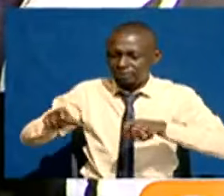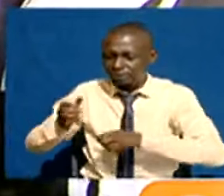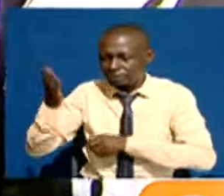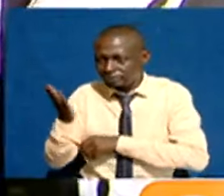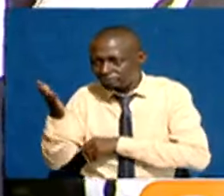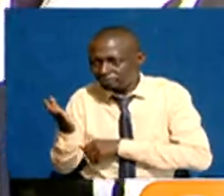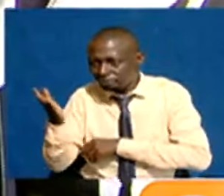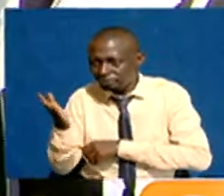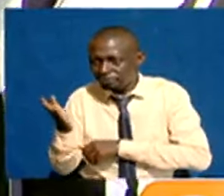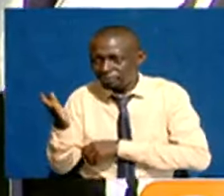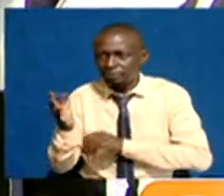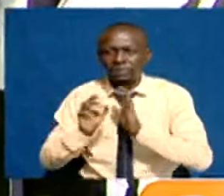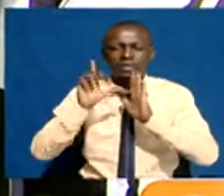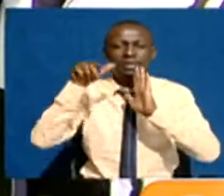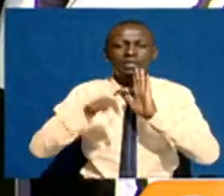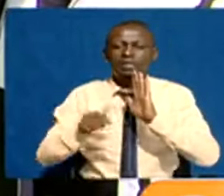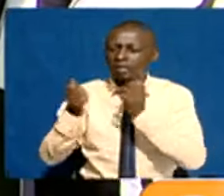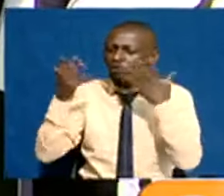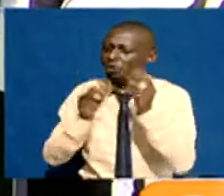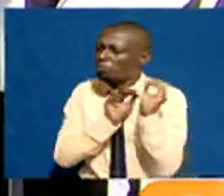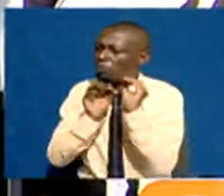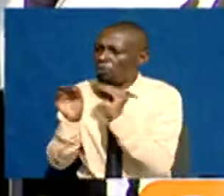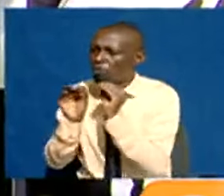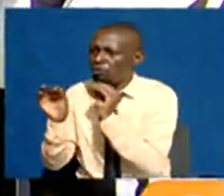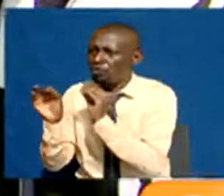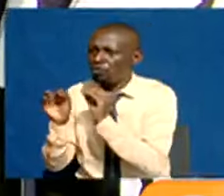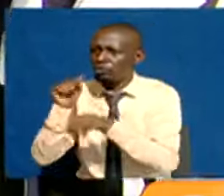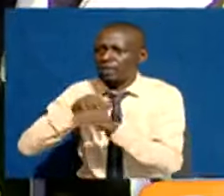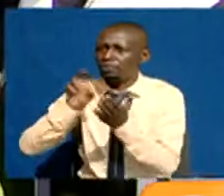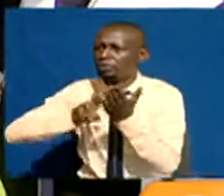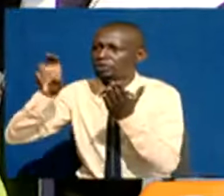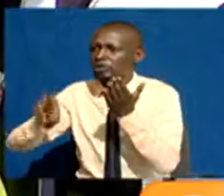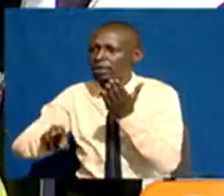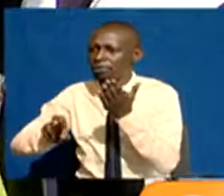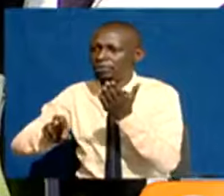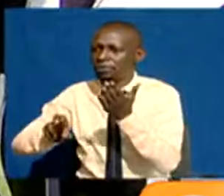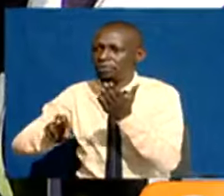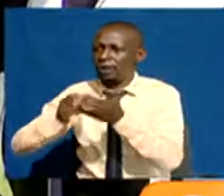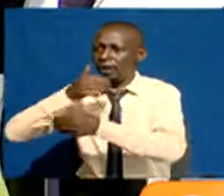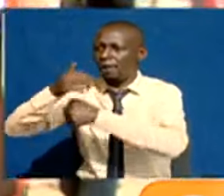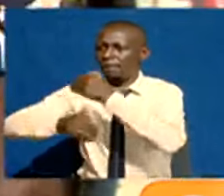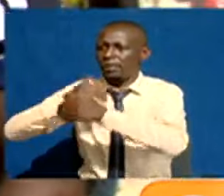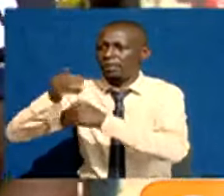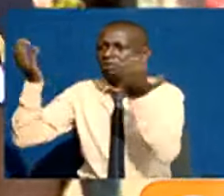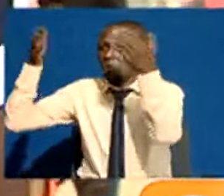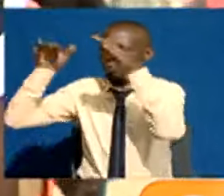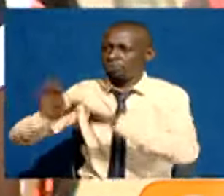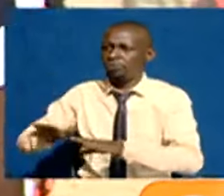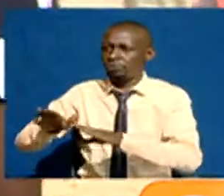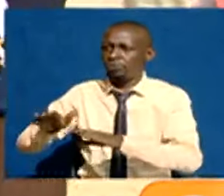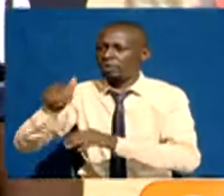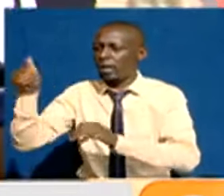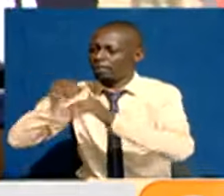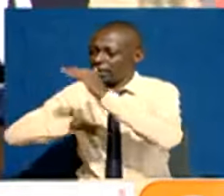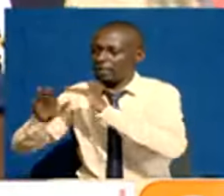rakati wanaendelea kukata ndio tukaambiwa sungeni sungeni ile ile zamini nenda kuruka. Ndio nyumba ikaporomoka na wako ndani bado. Vijana wa alikuwa